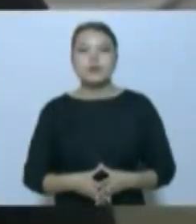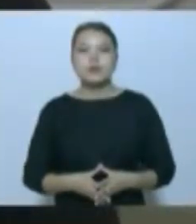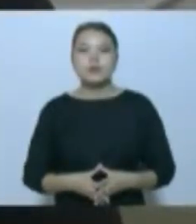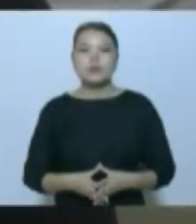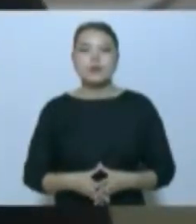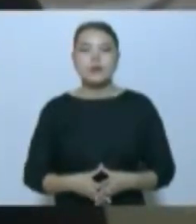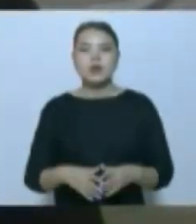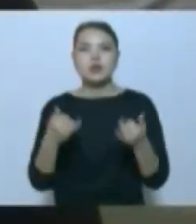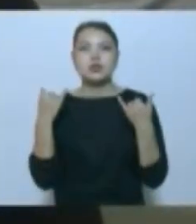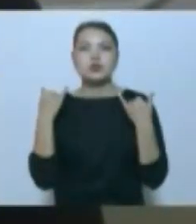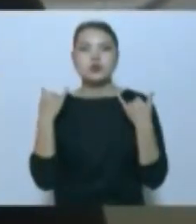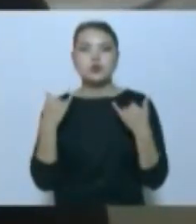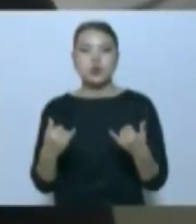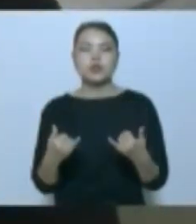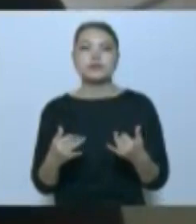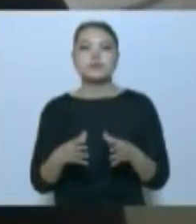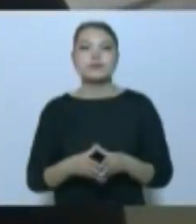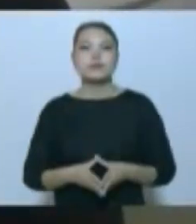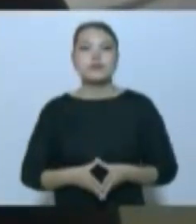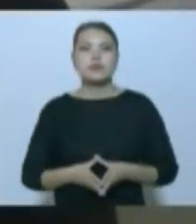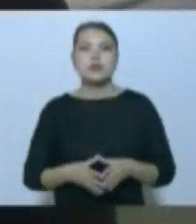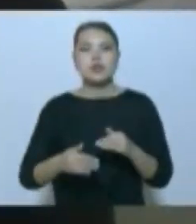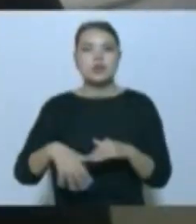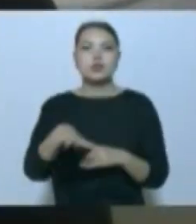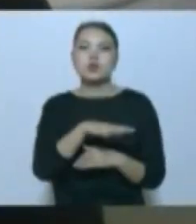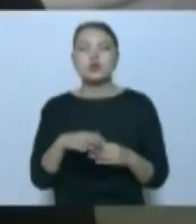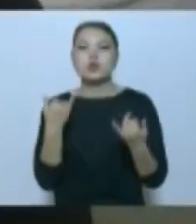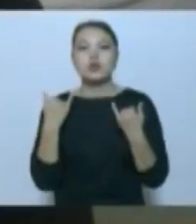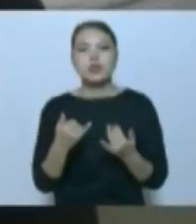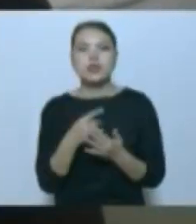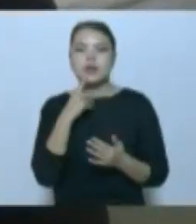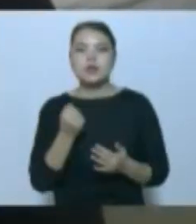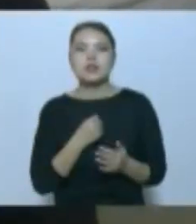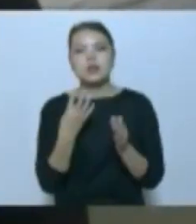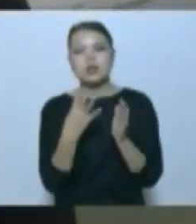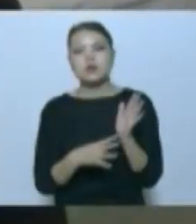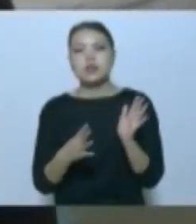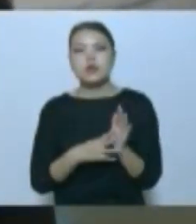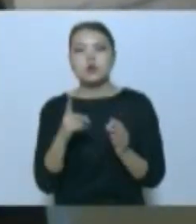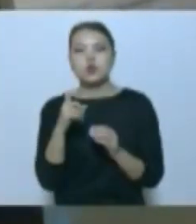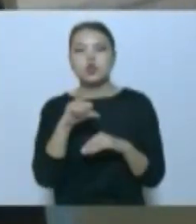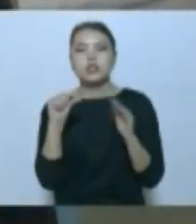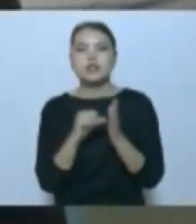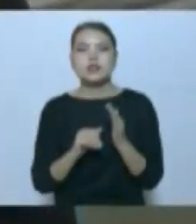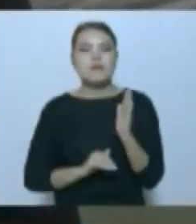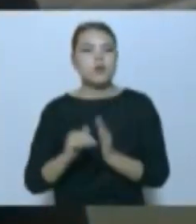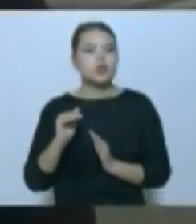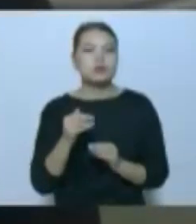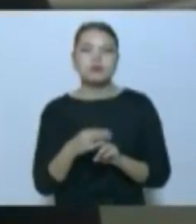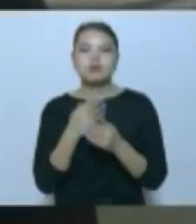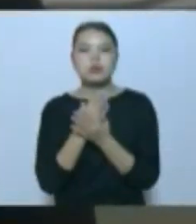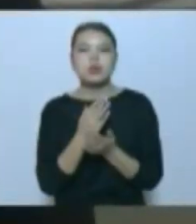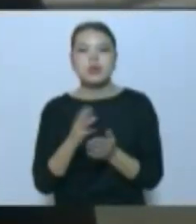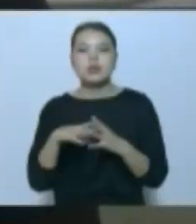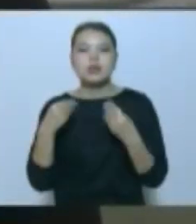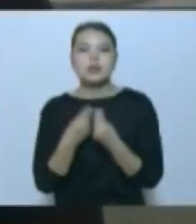бойцов. Сегодня мы лично убедились в том, что учения на территории войсковой части 99-116 проходят на высшем уровне. Мы прибыли сюда с